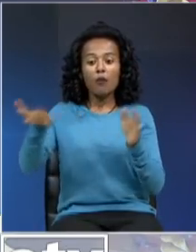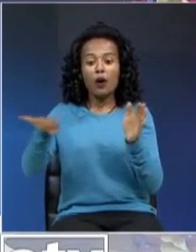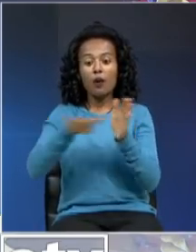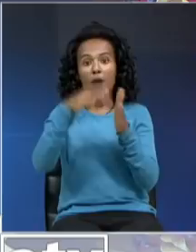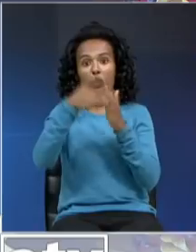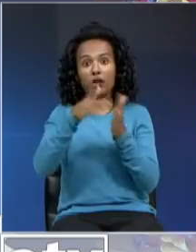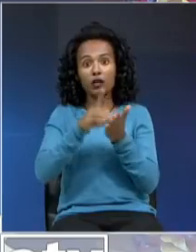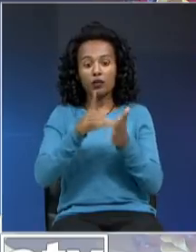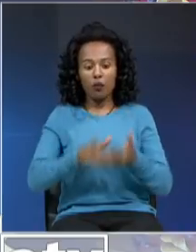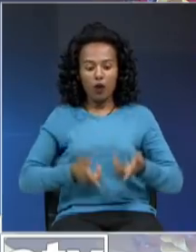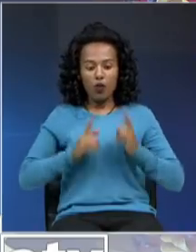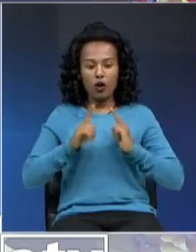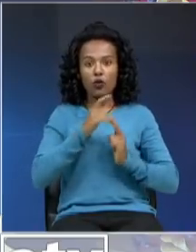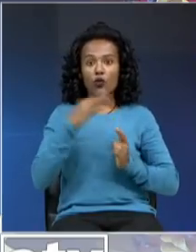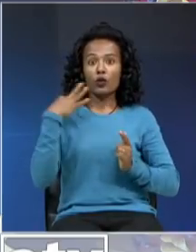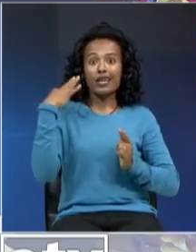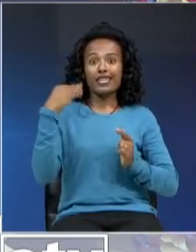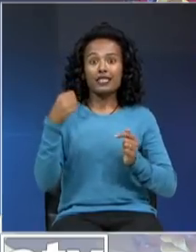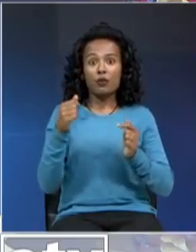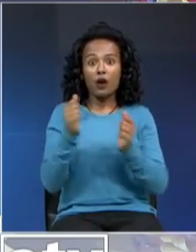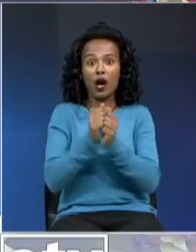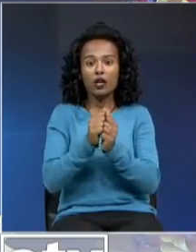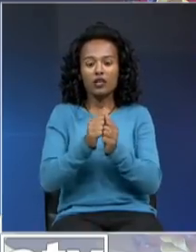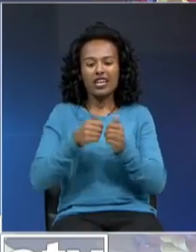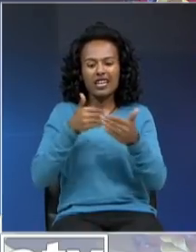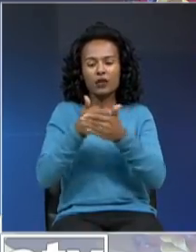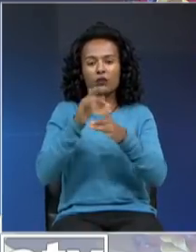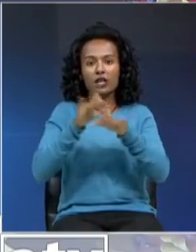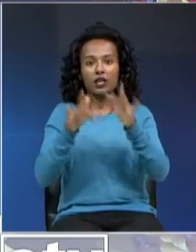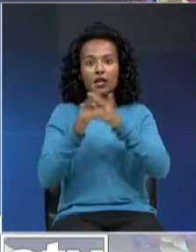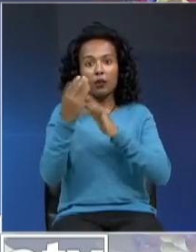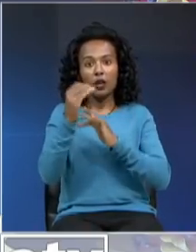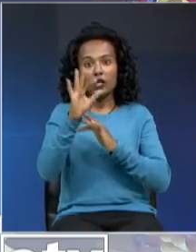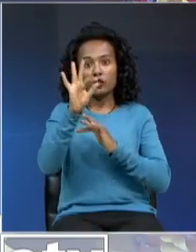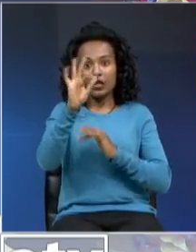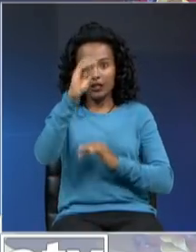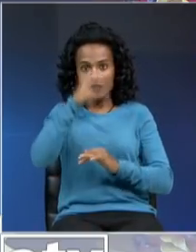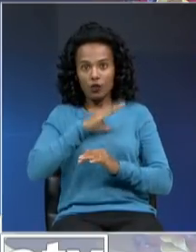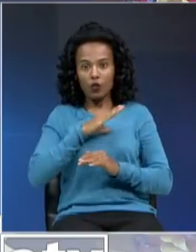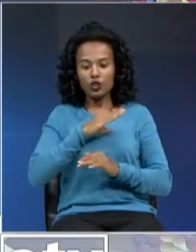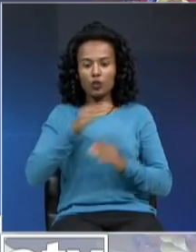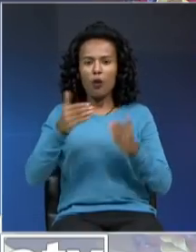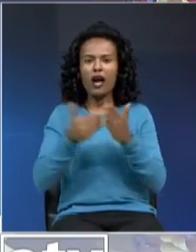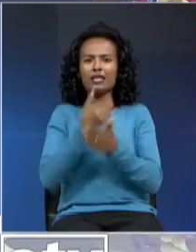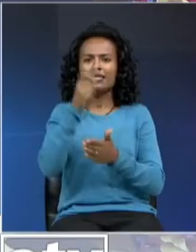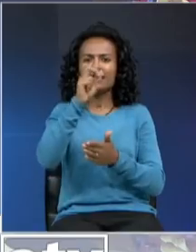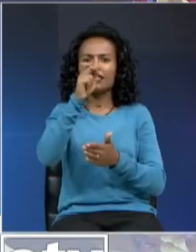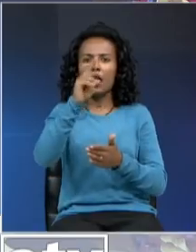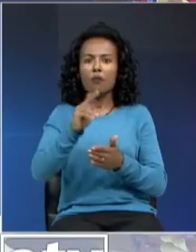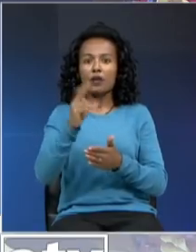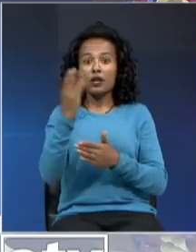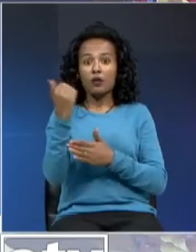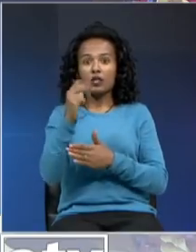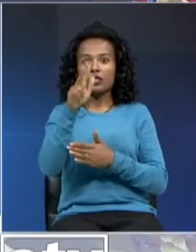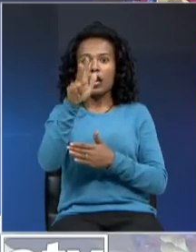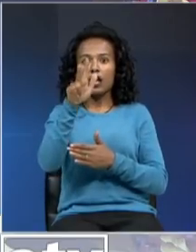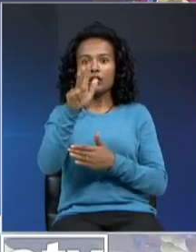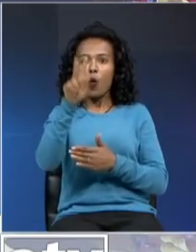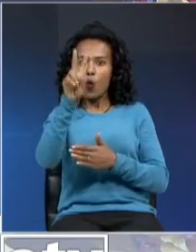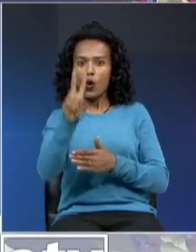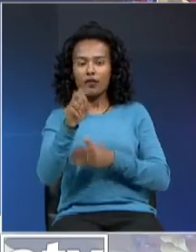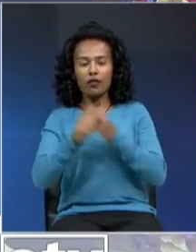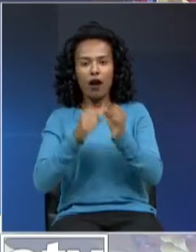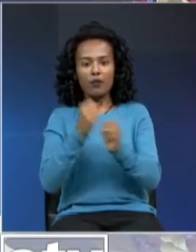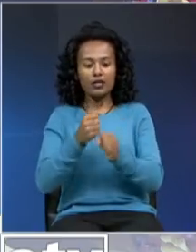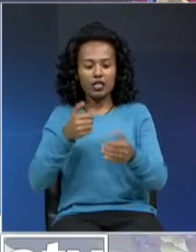ከተማ ነዋሪ ከሆኑት ግለሰብ ጋር የቅርብ ንክክ የነበራቸው 9 ሰዎች በአዲስ ቅዳሜ ኖር ከነበረው የ32 ዓመት ግለሰብ ጋር